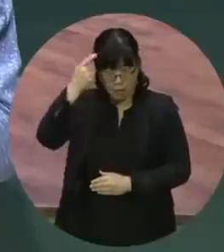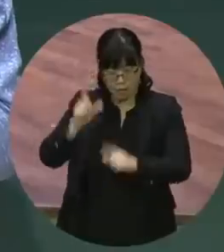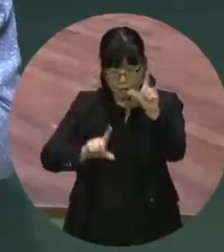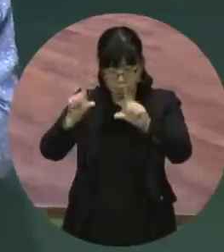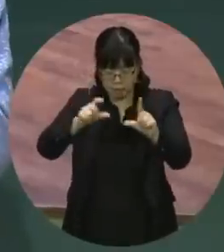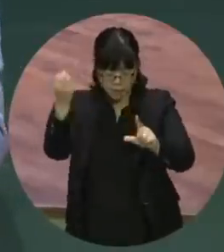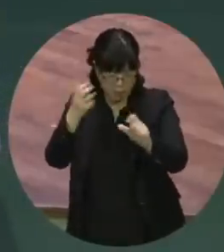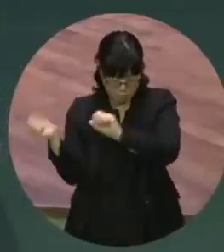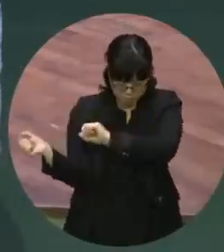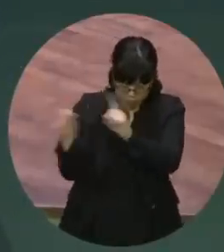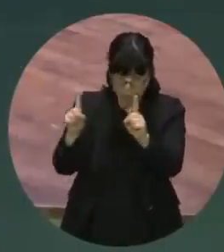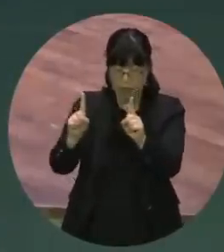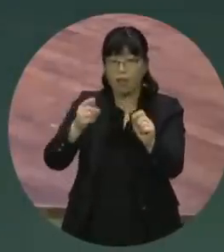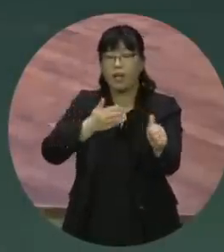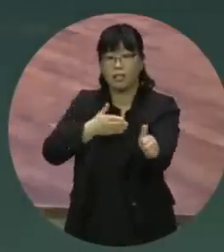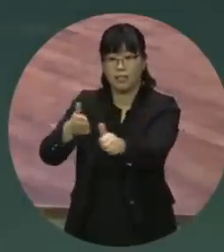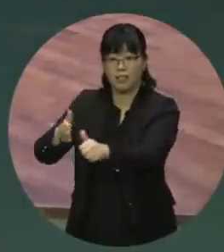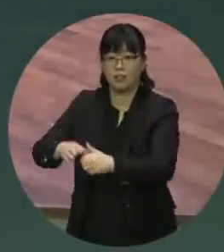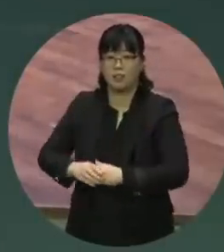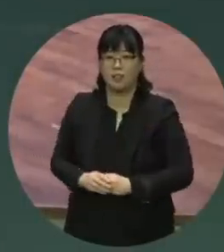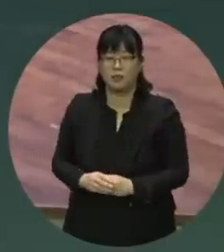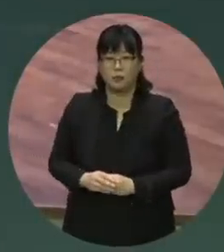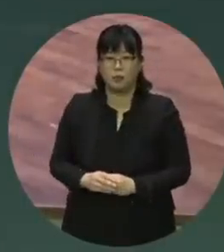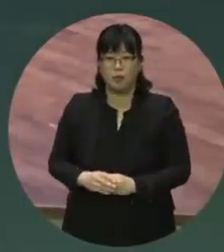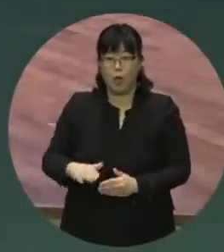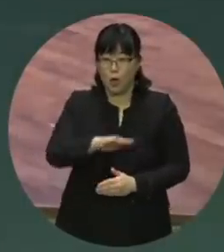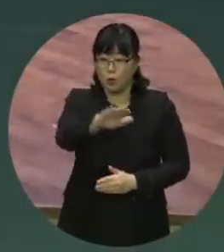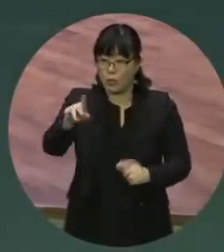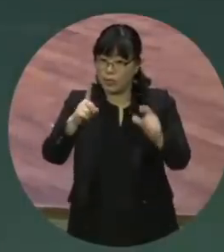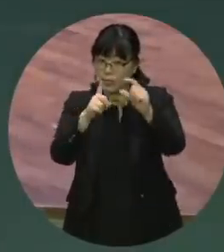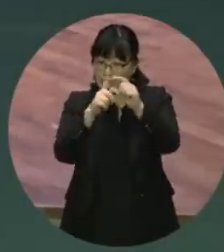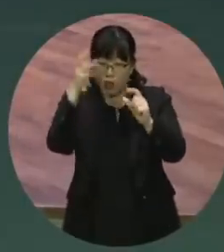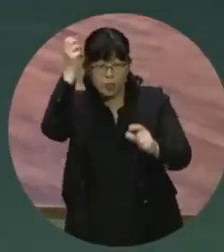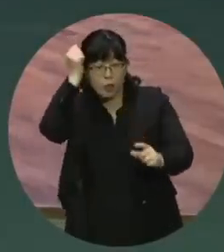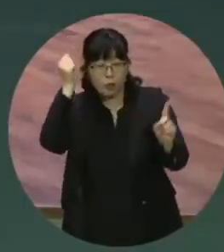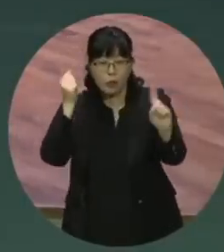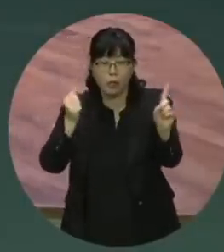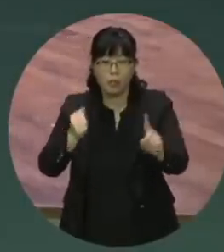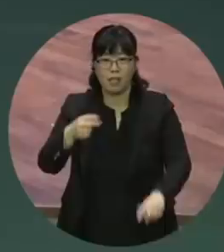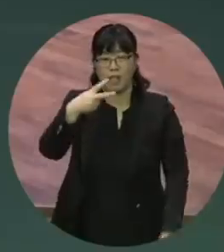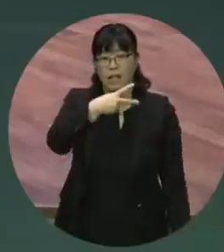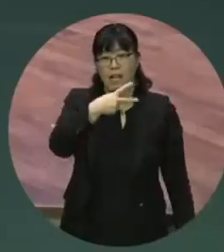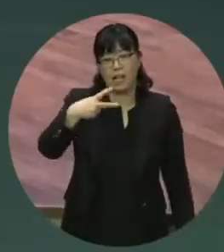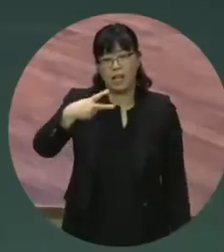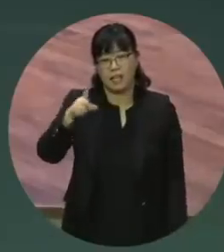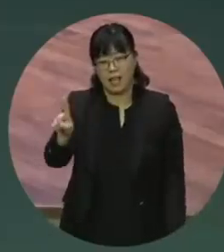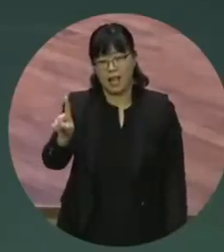바랍니다. 따라쟁이죠. 따라쟁이. 따라쟁이라죠. 따라쟁이.